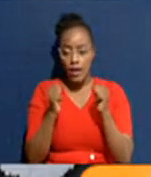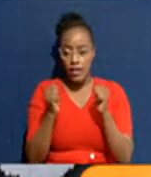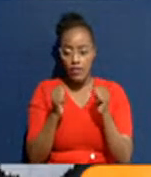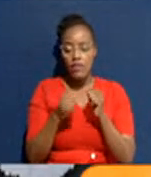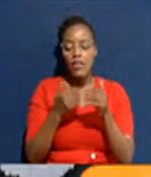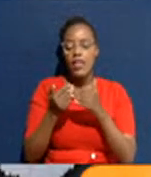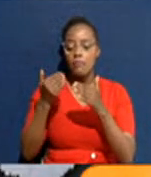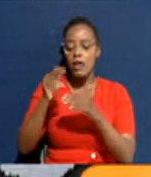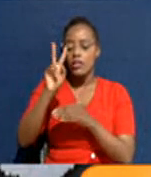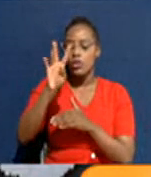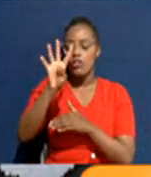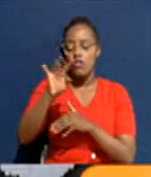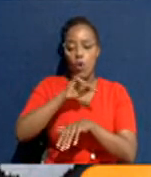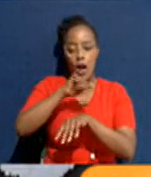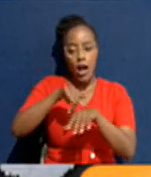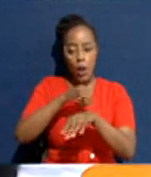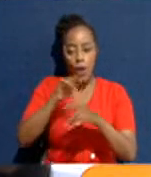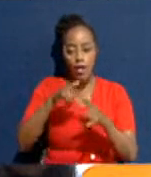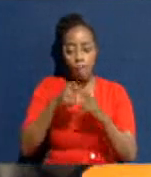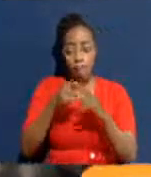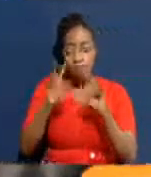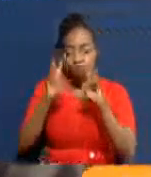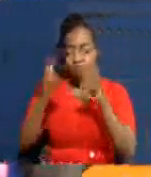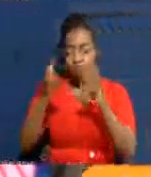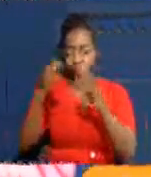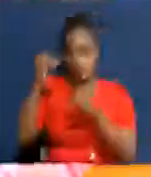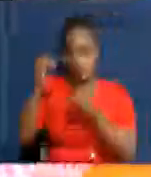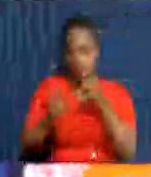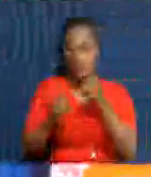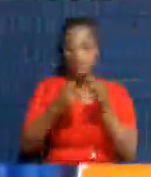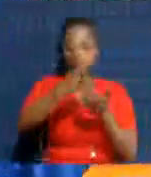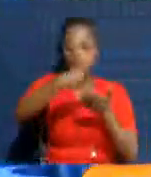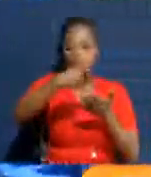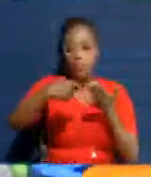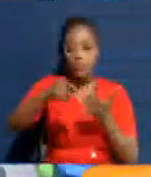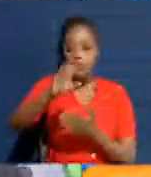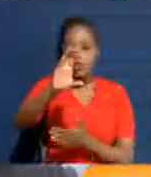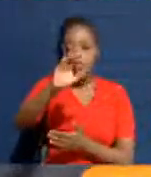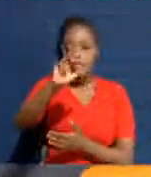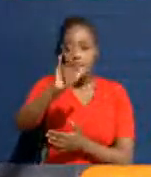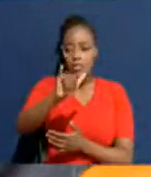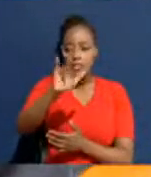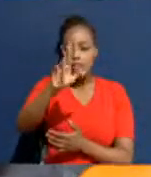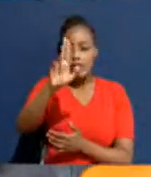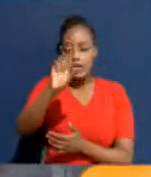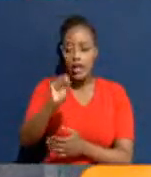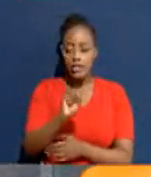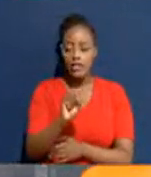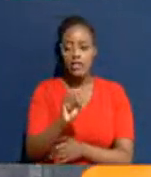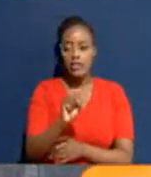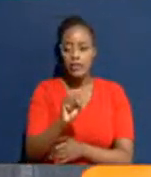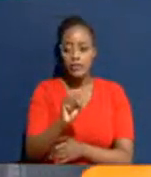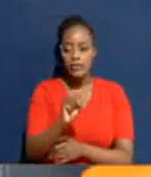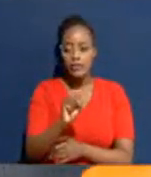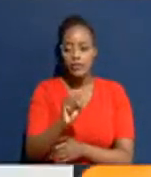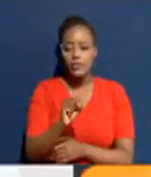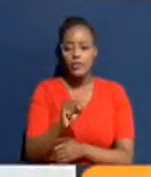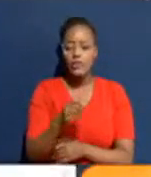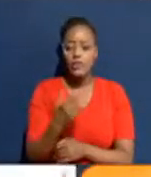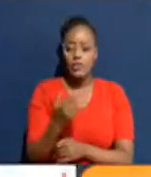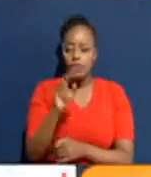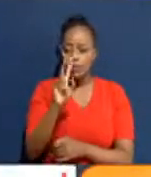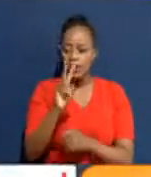saa 24. Mwisho nukuu, ikiwa imetua sahihi na Saila Sotieno. Na 29 wamesika